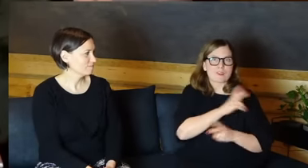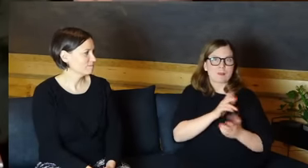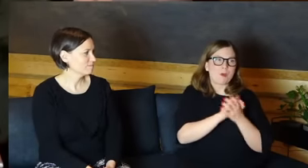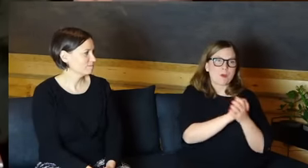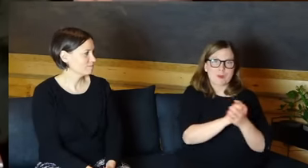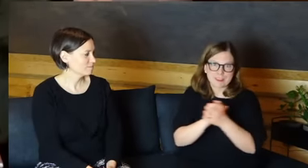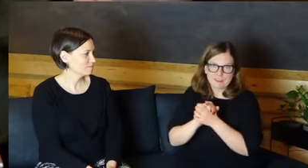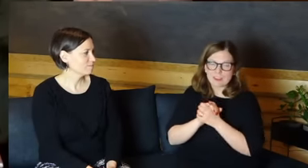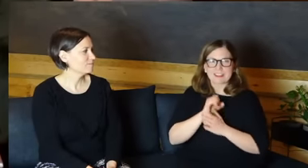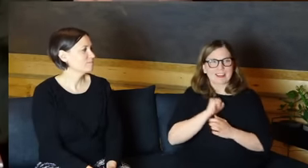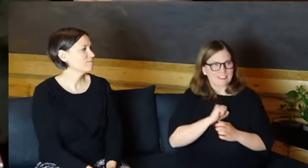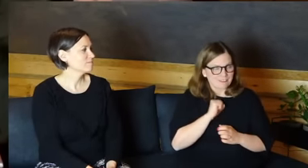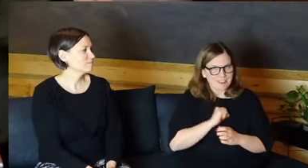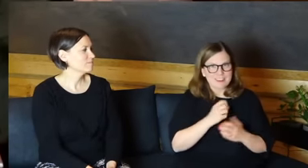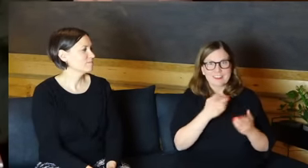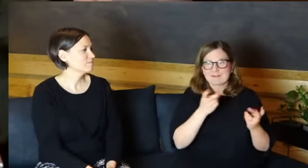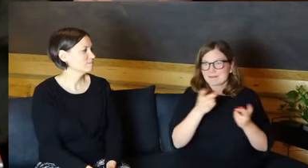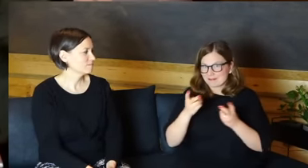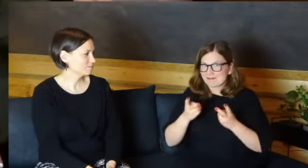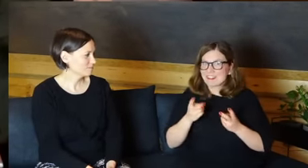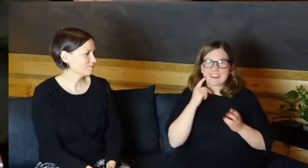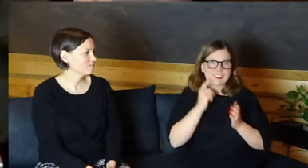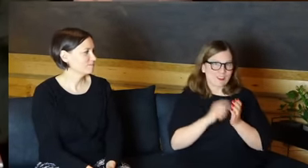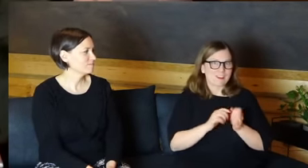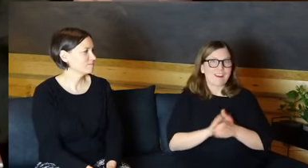asiakaspalveluystävällisyys, mitä se nyt onkaan yleensäkään, mutta